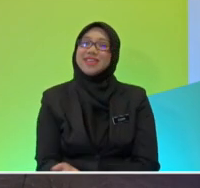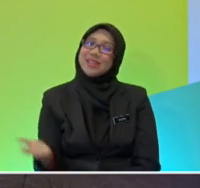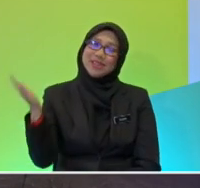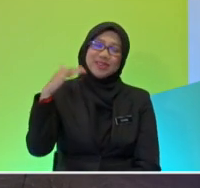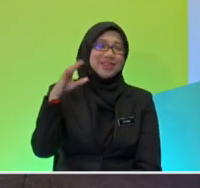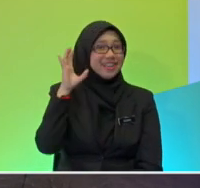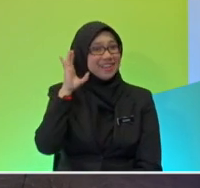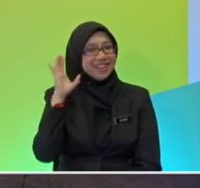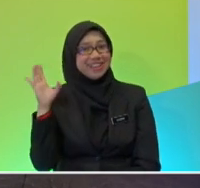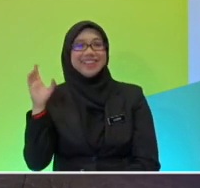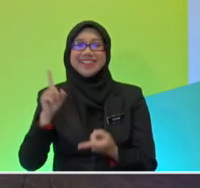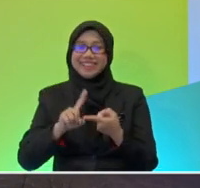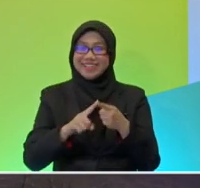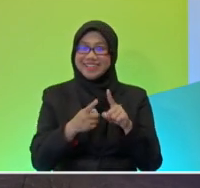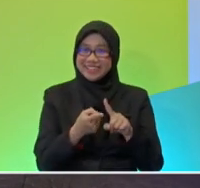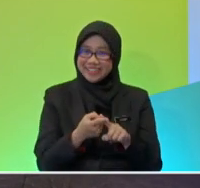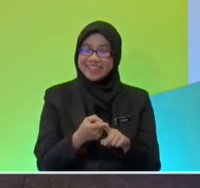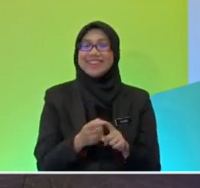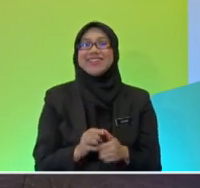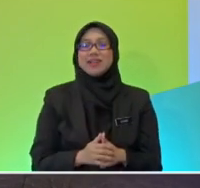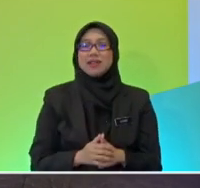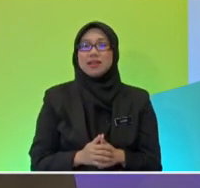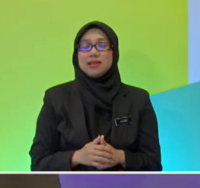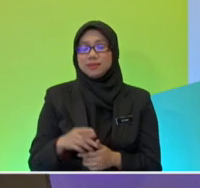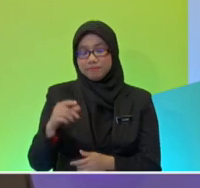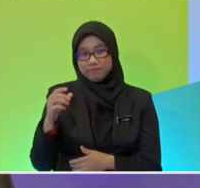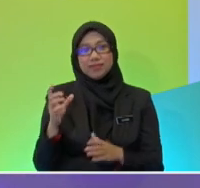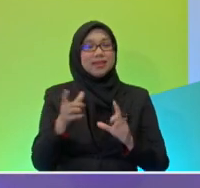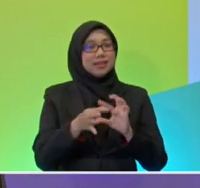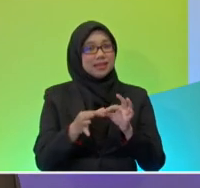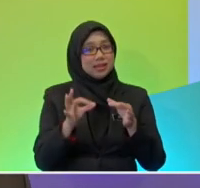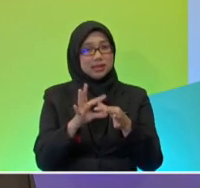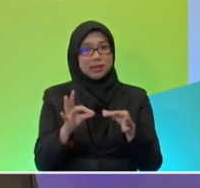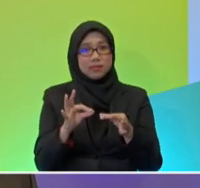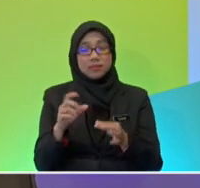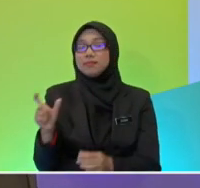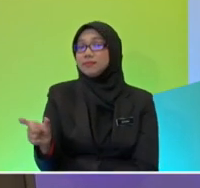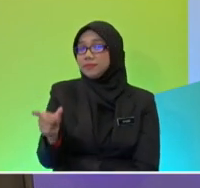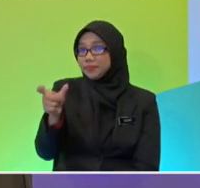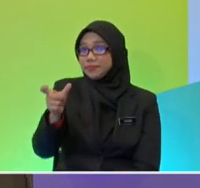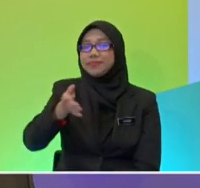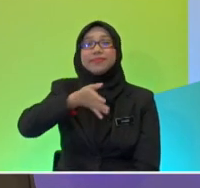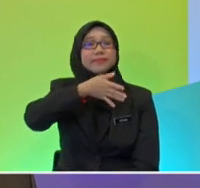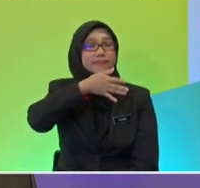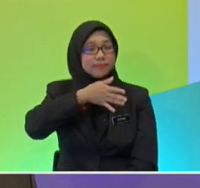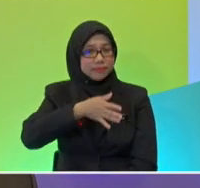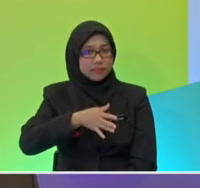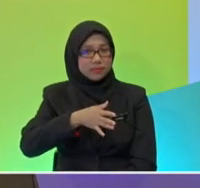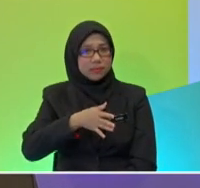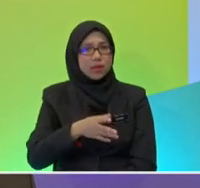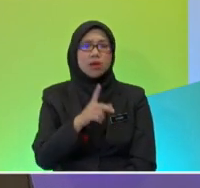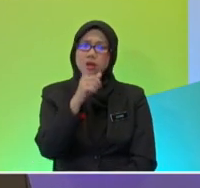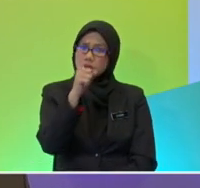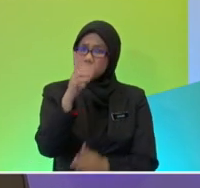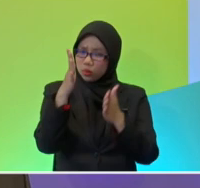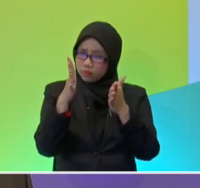dengarkan bersama-sama ya cerita daripada Ustadzah Rahmawati Nabi Muhammad Shallallahu Alaihi Wasallam ialah seorang